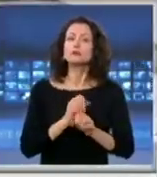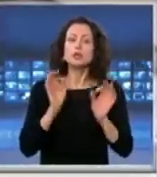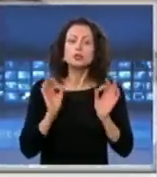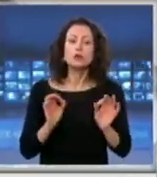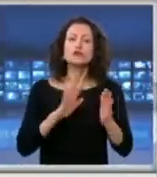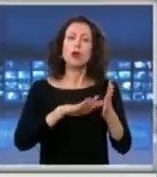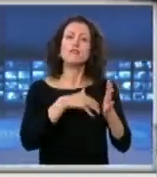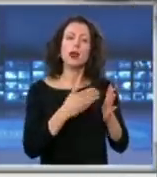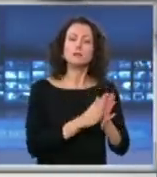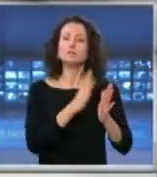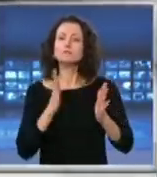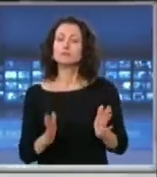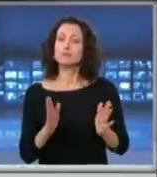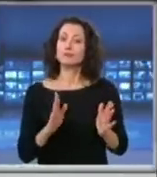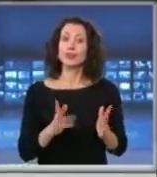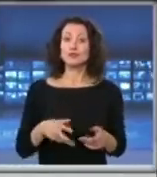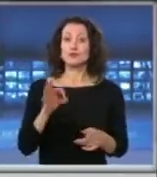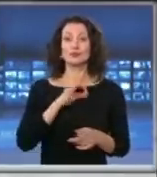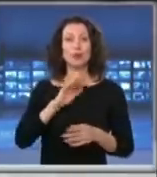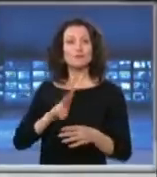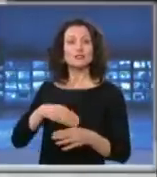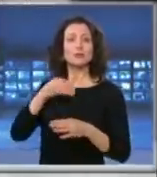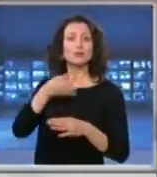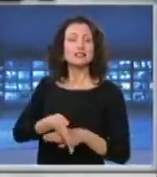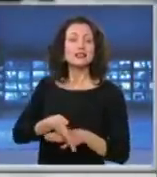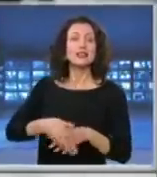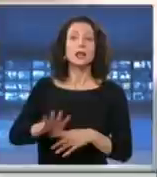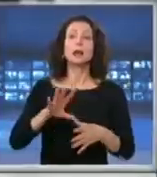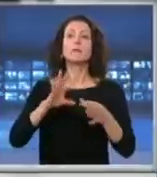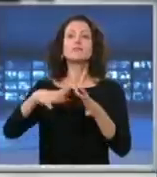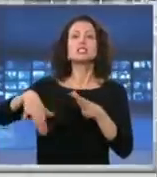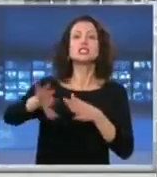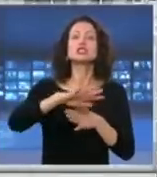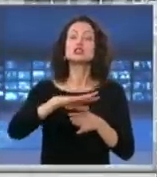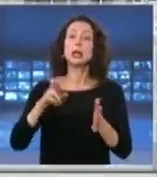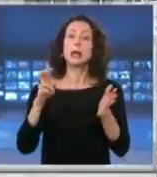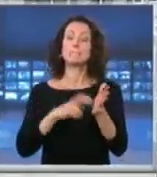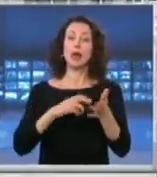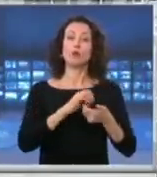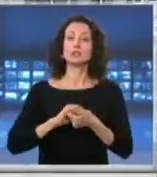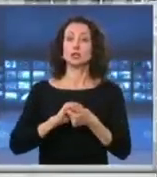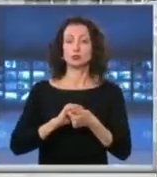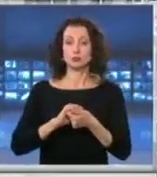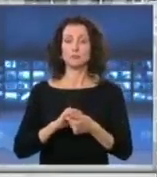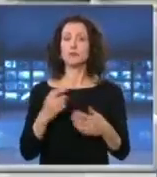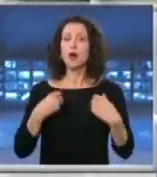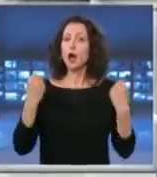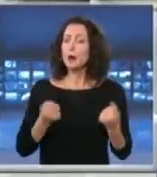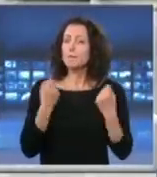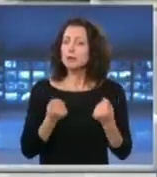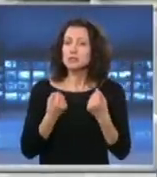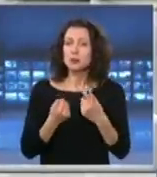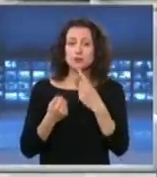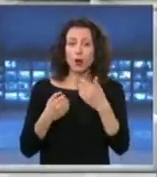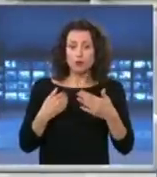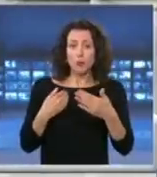успеем да се присъединим едновременно към Банковия съюз и към ERM. А бързането е, защото ако сме по-близо до еврото,